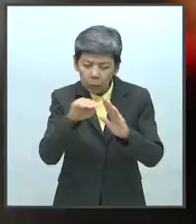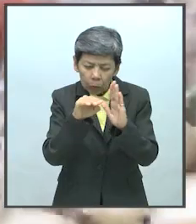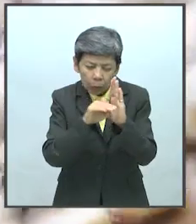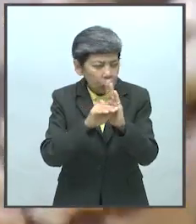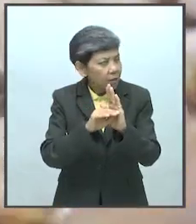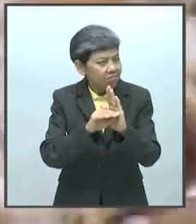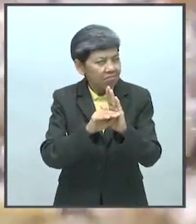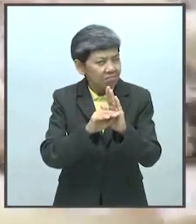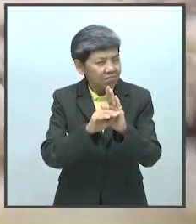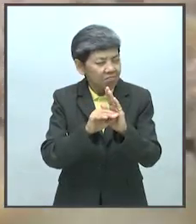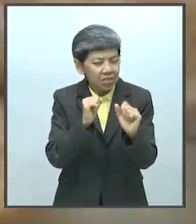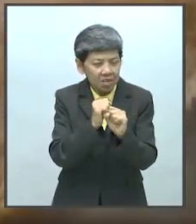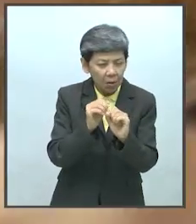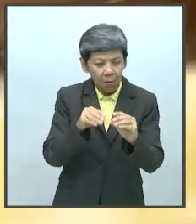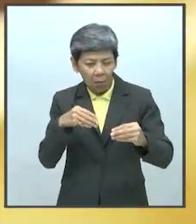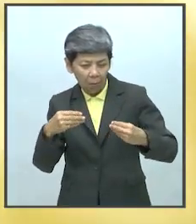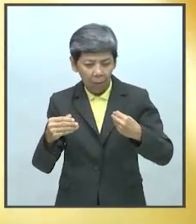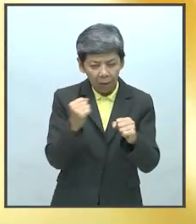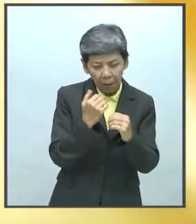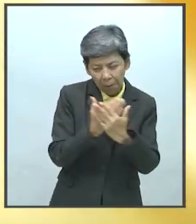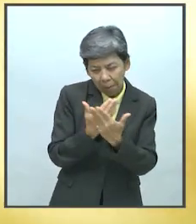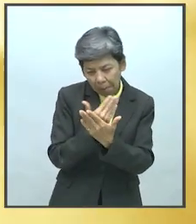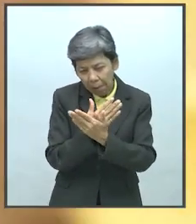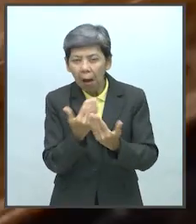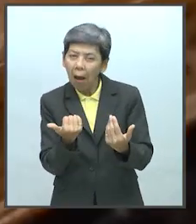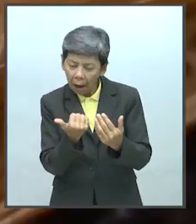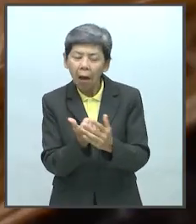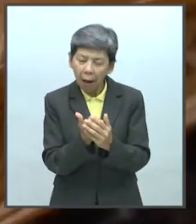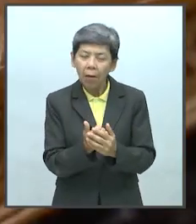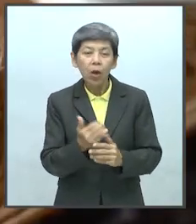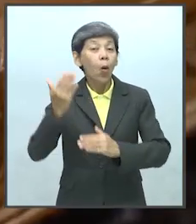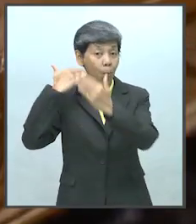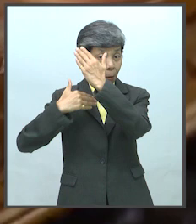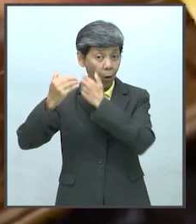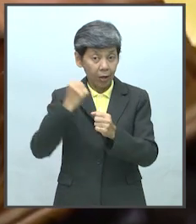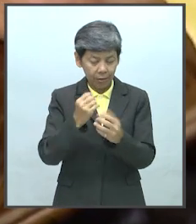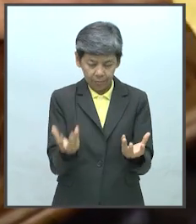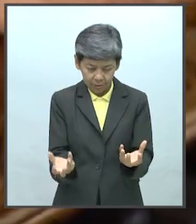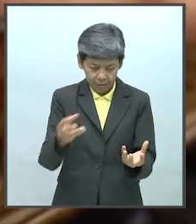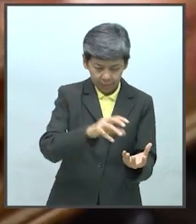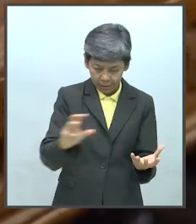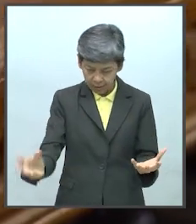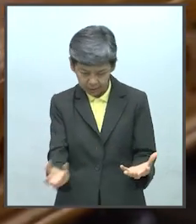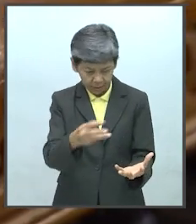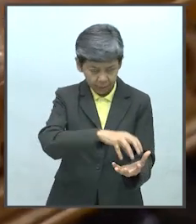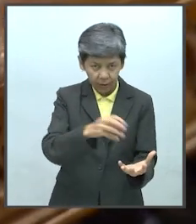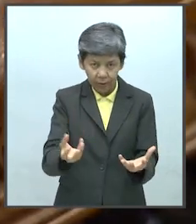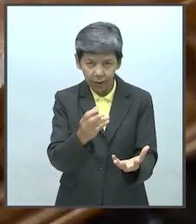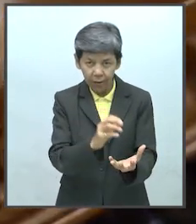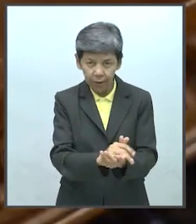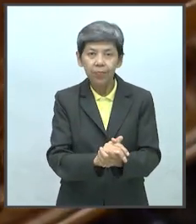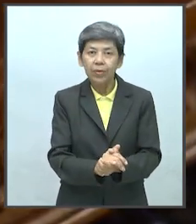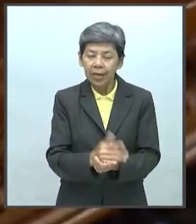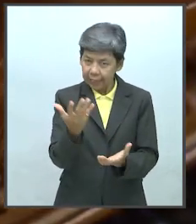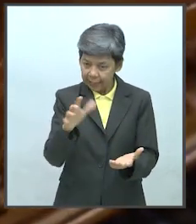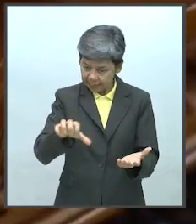น สามารถประยุกต์ได้นำลดทอนอะไรอย่างนี้ได้ใช่ไหม ครับคือโบราณเวลาเขาตวงเนี่ยเขาอาจจะบอกว่าอันนี้ตว ง นะห